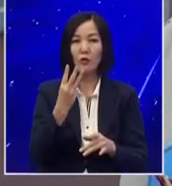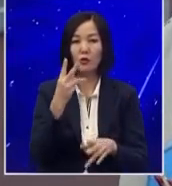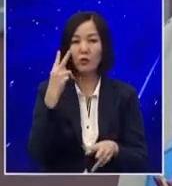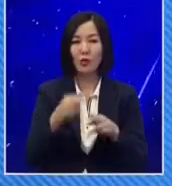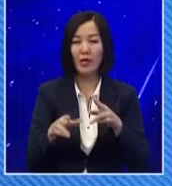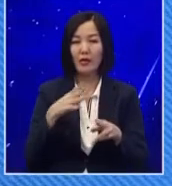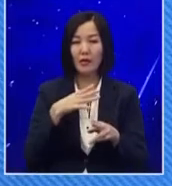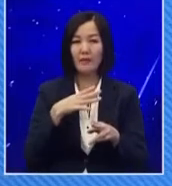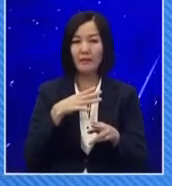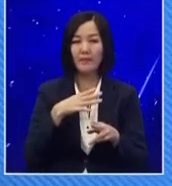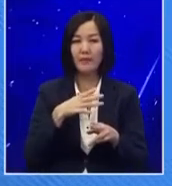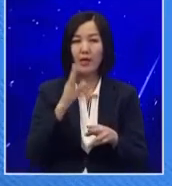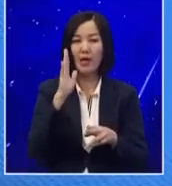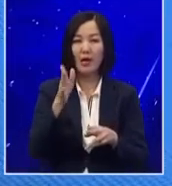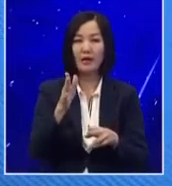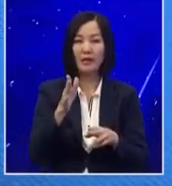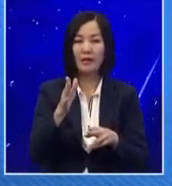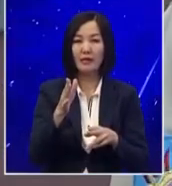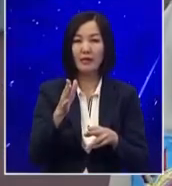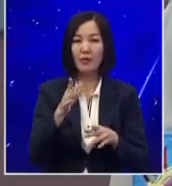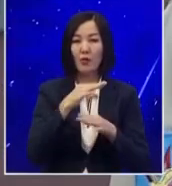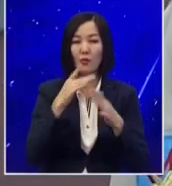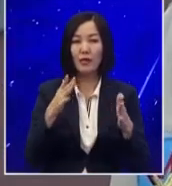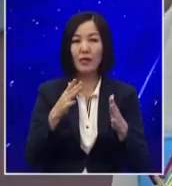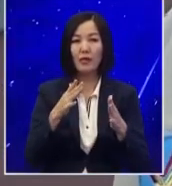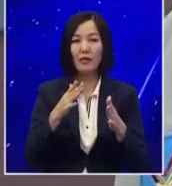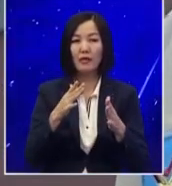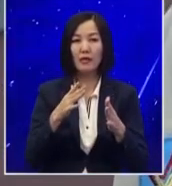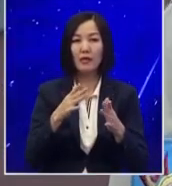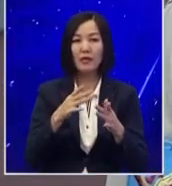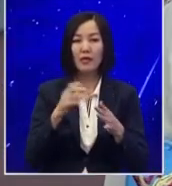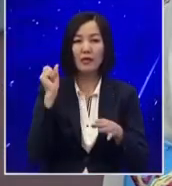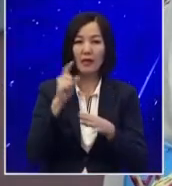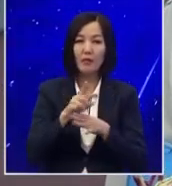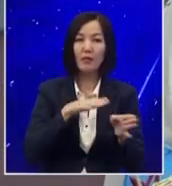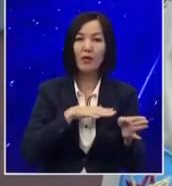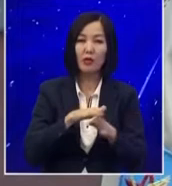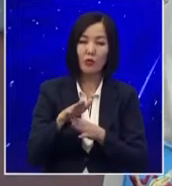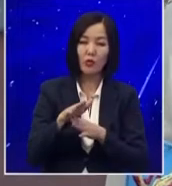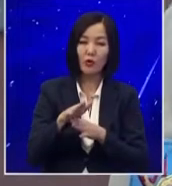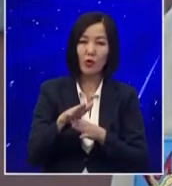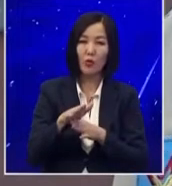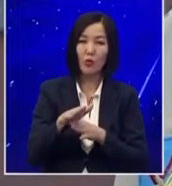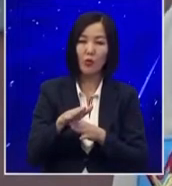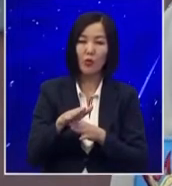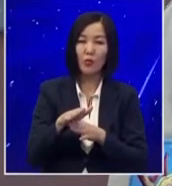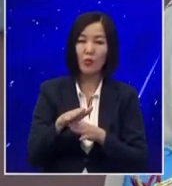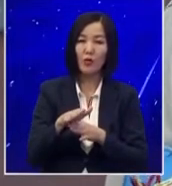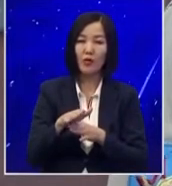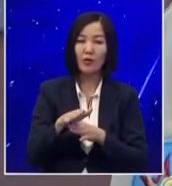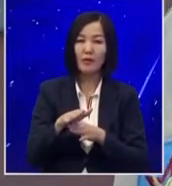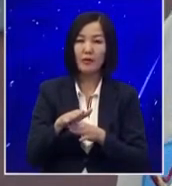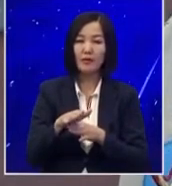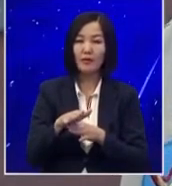аяқтаған болатынбыз. Осы алда біздің көптеген автомат шашу, қорғаныс кендерін кию, бёрпи, яғни